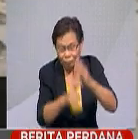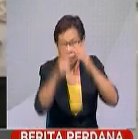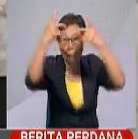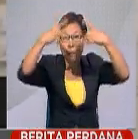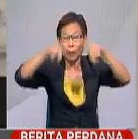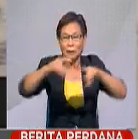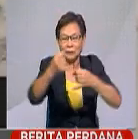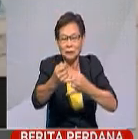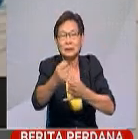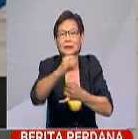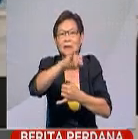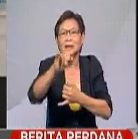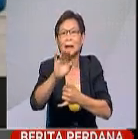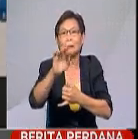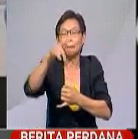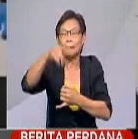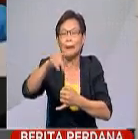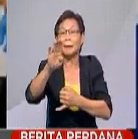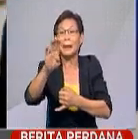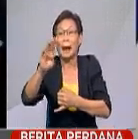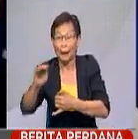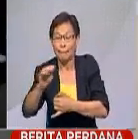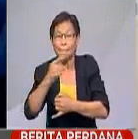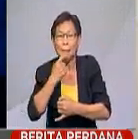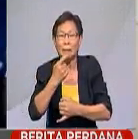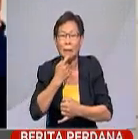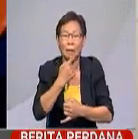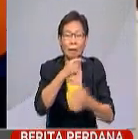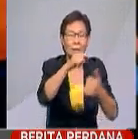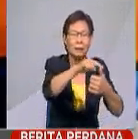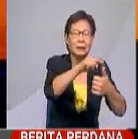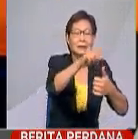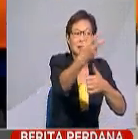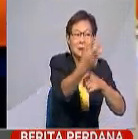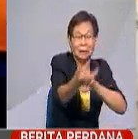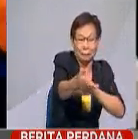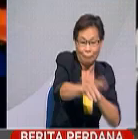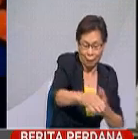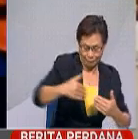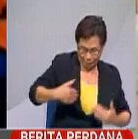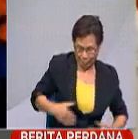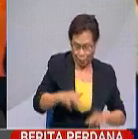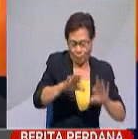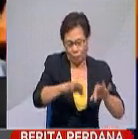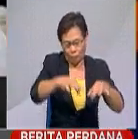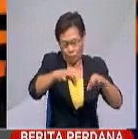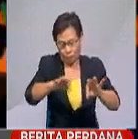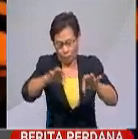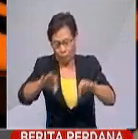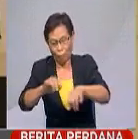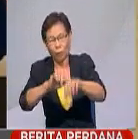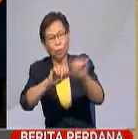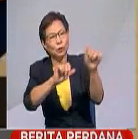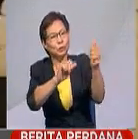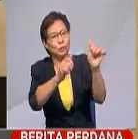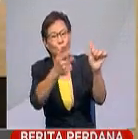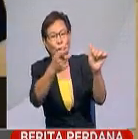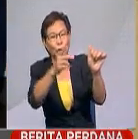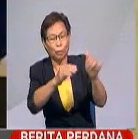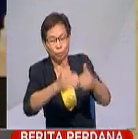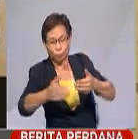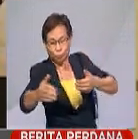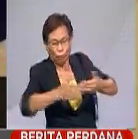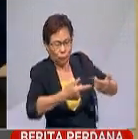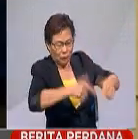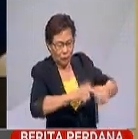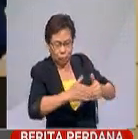Pengarah Jabatan Bomba dan Penyelamat Terengganu, Syarikan Bustaman, tiga mayat ditemukan terapung kira-kira 10 km dari lokasi